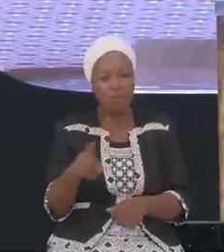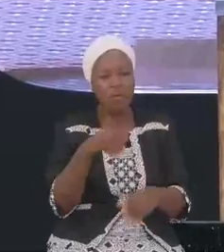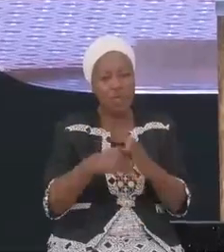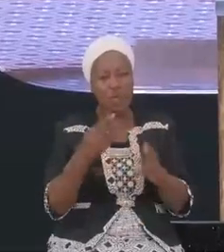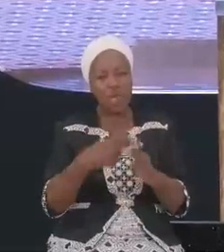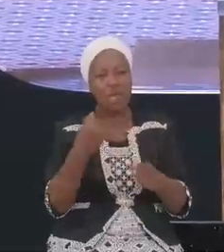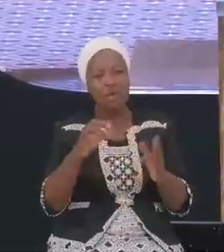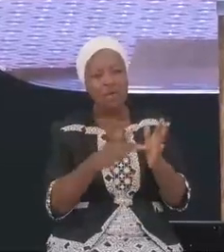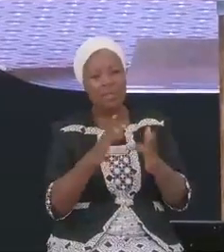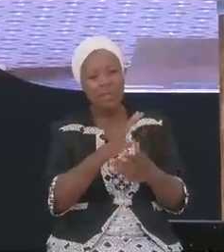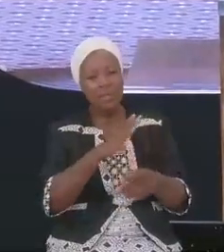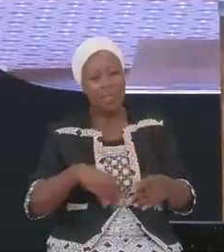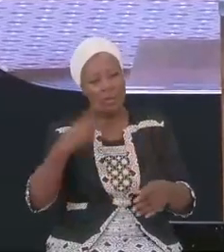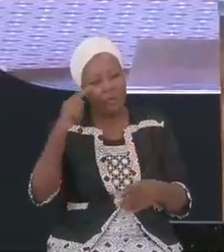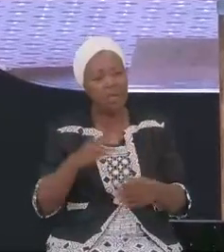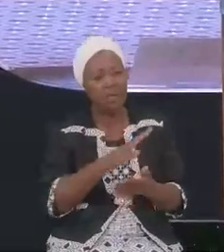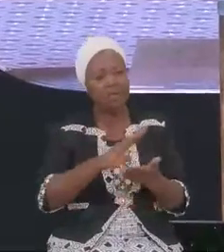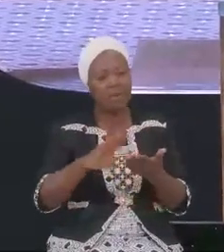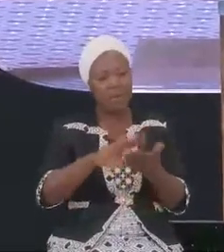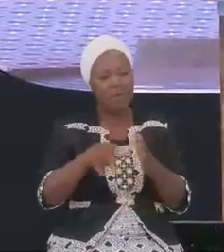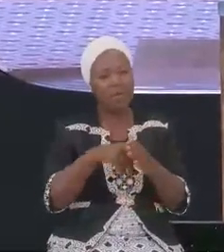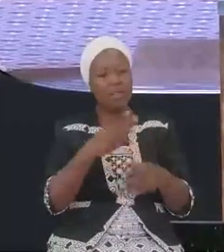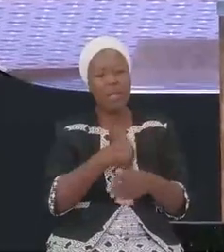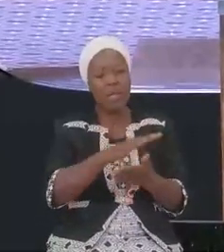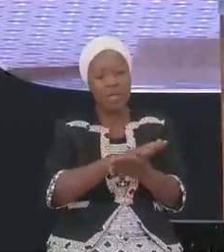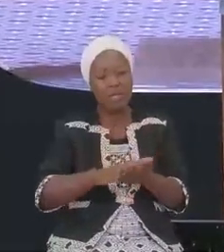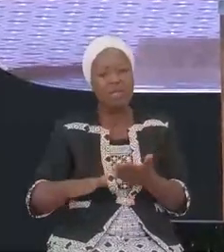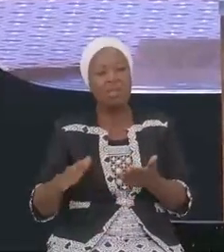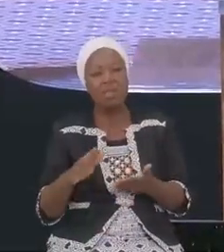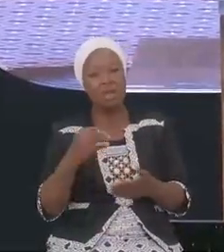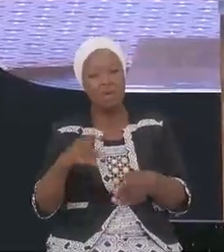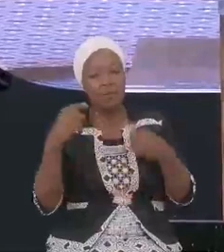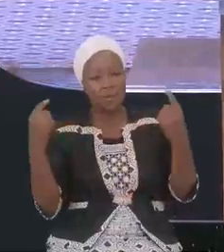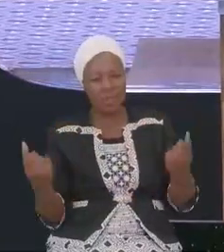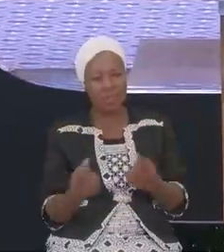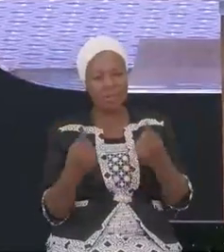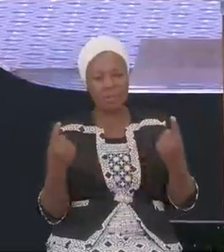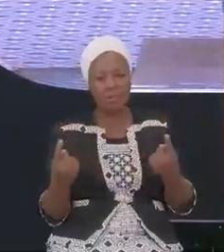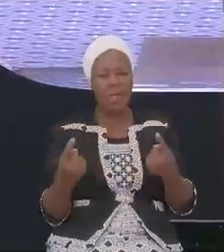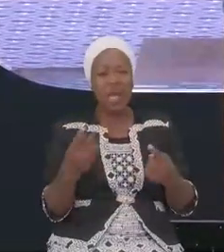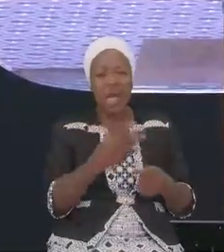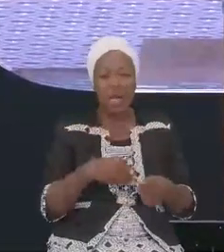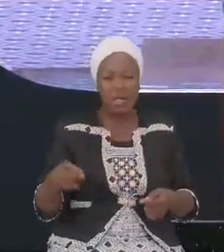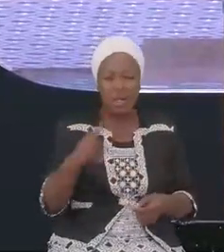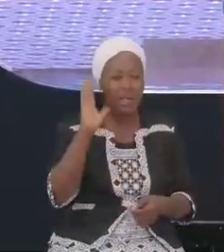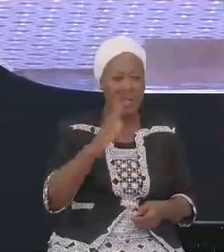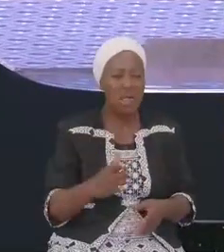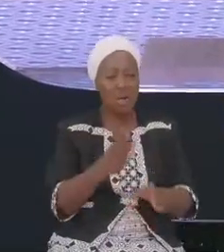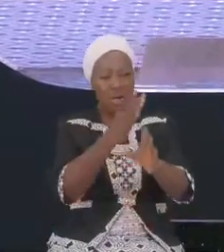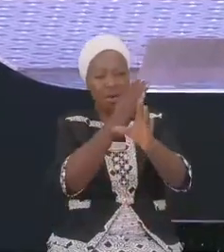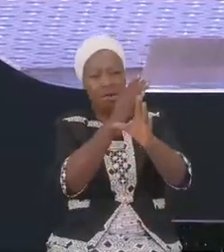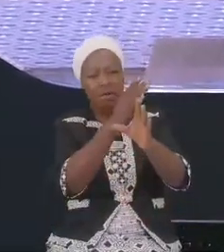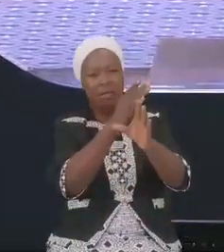Repentez-vous et que chacun de vous soit baptisé au nom de Jésus-Christ pour le pardon, pour la rémission de vos péchés et vous recevrez